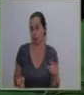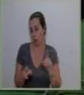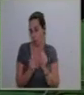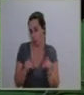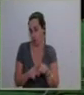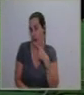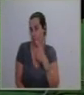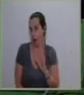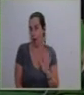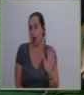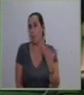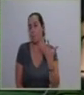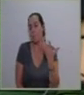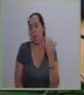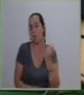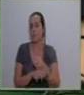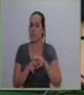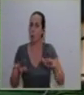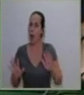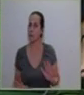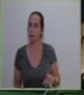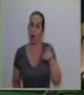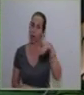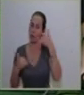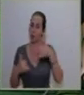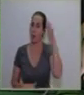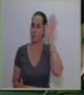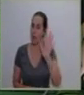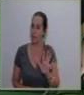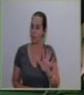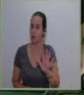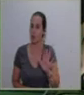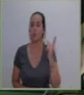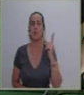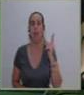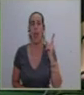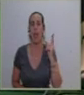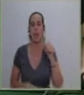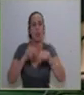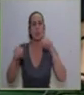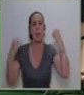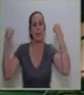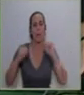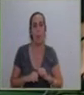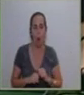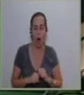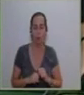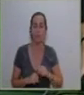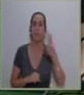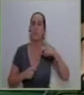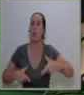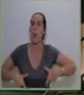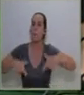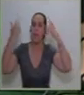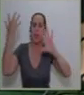טוענת. נכון. אז בוא נשחק סיטואציה, אוקיי? את עכשיו בסרט סופר גיבורים, את סופר גיבורה. סופר גיבורה, אוקיי. יש בניין